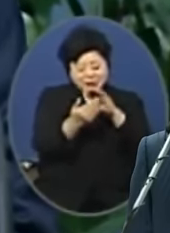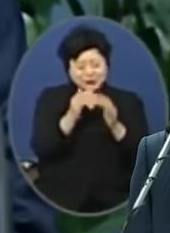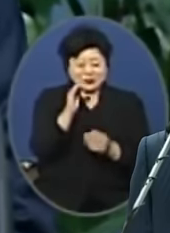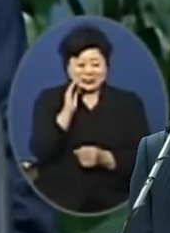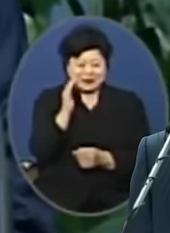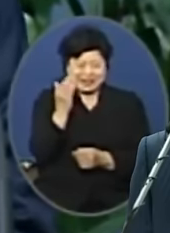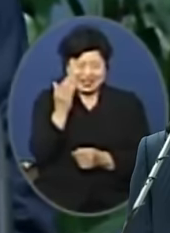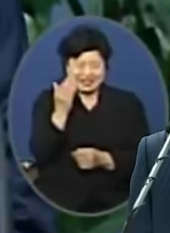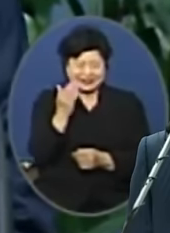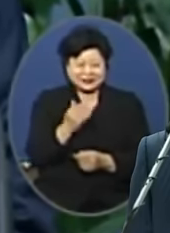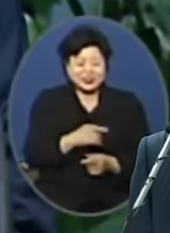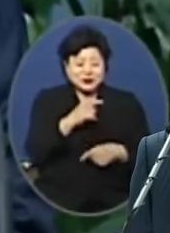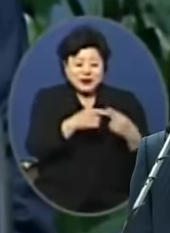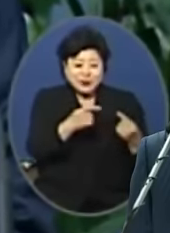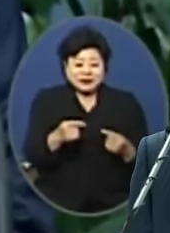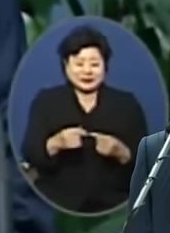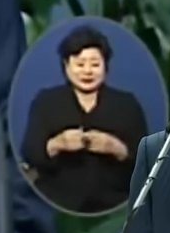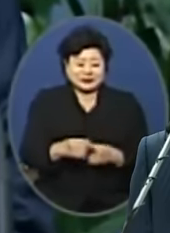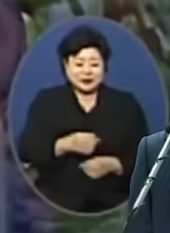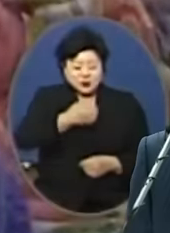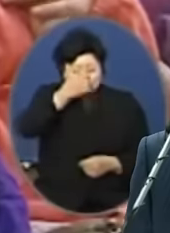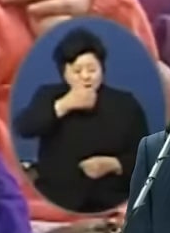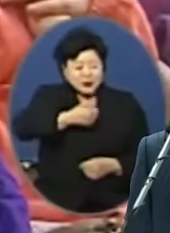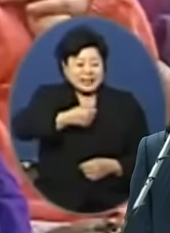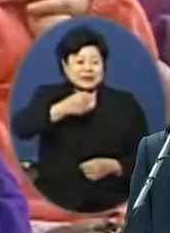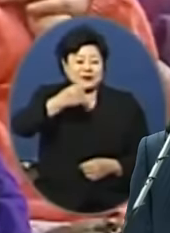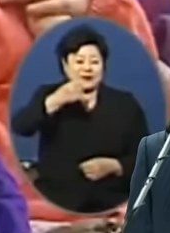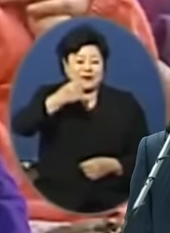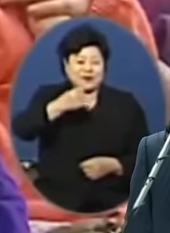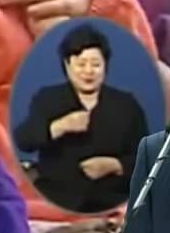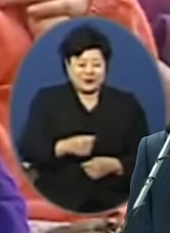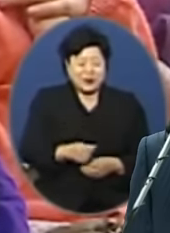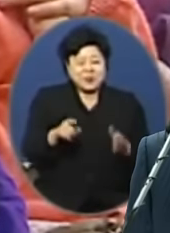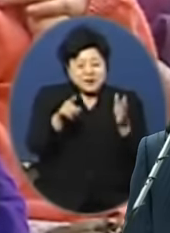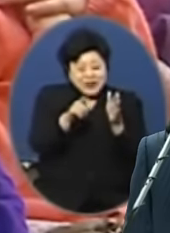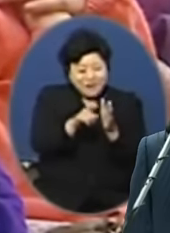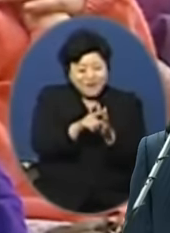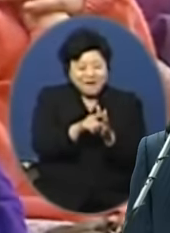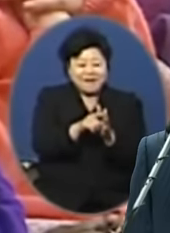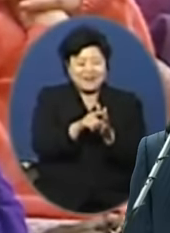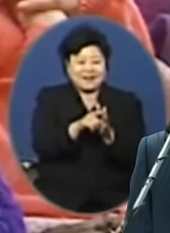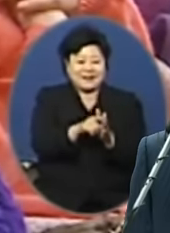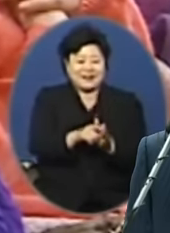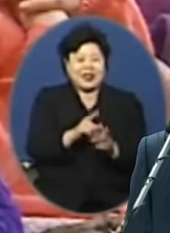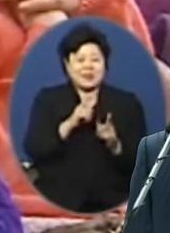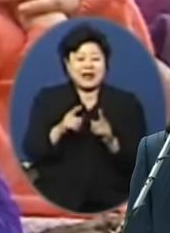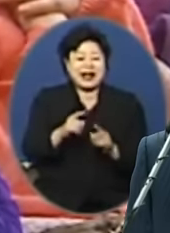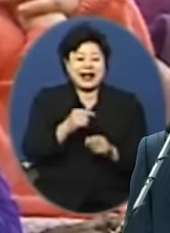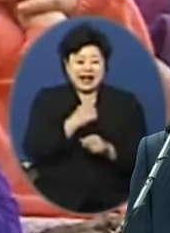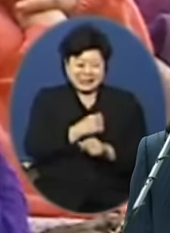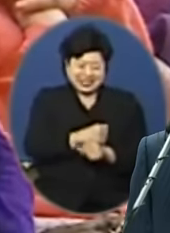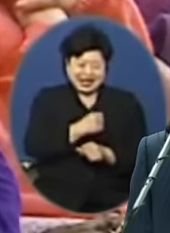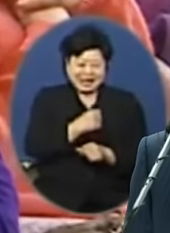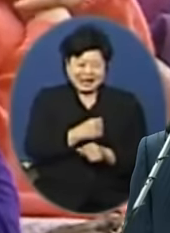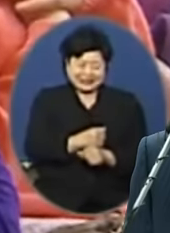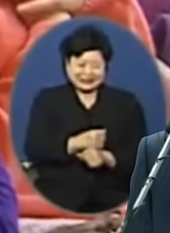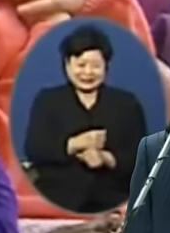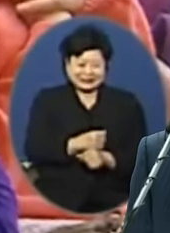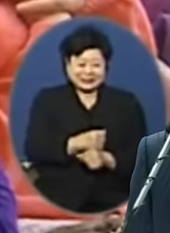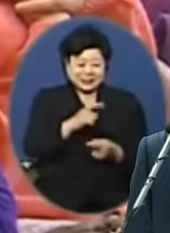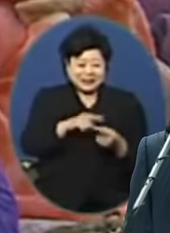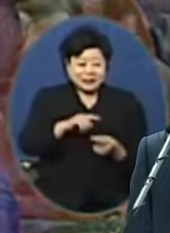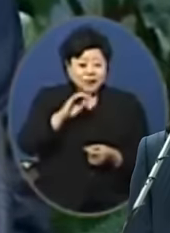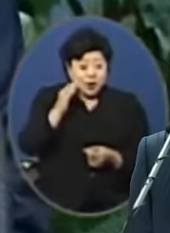것입니다. 한번 따라 말씀해주세요. 꿈꾸고 믿고 말하자. 그렇게